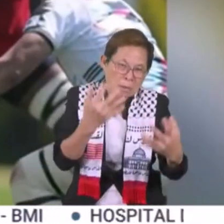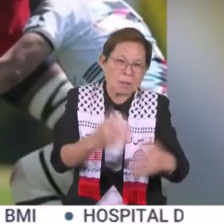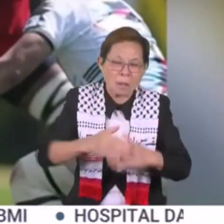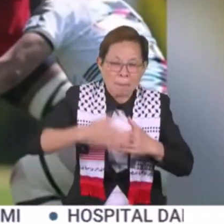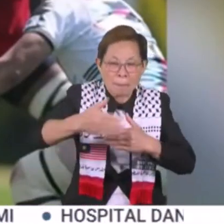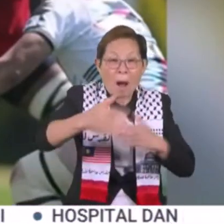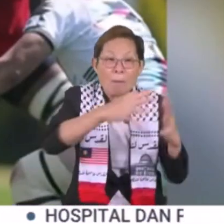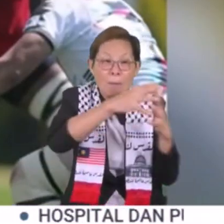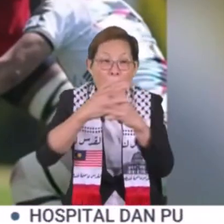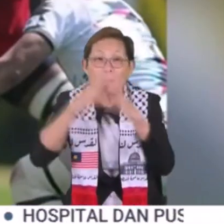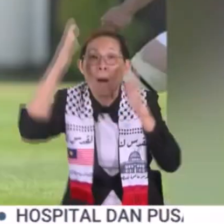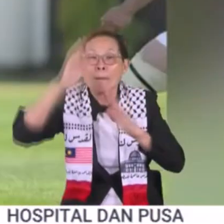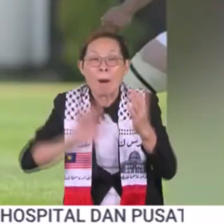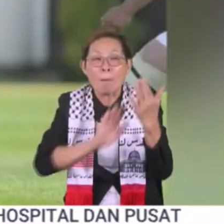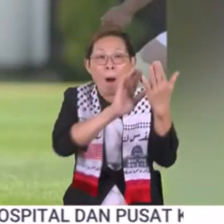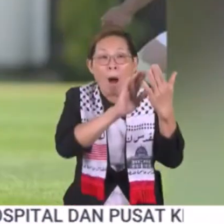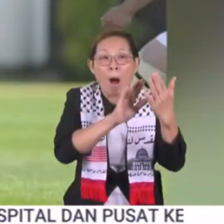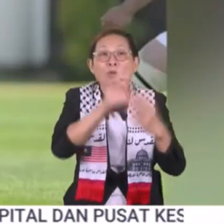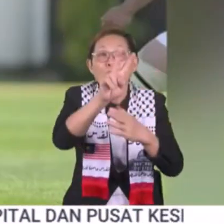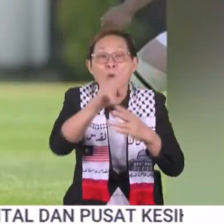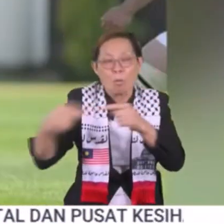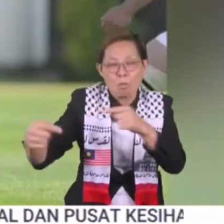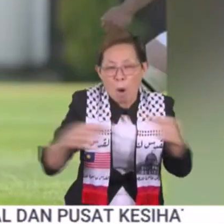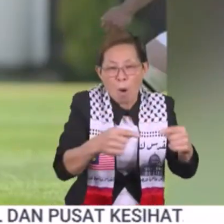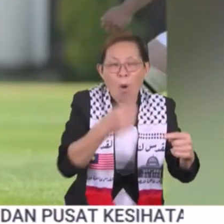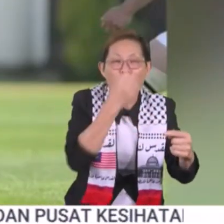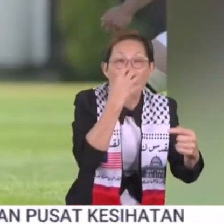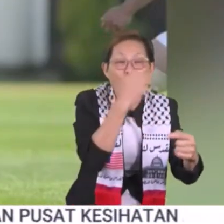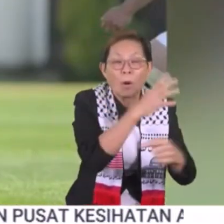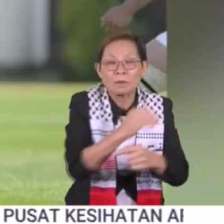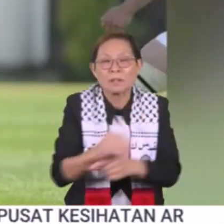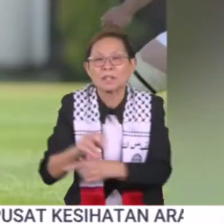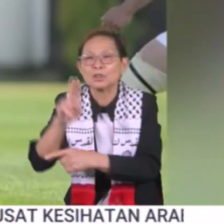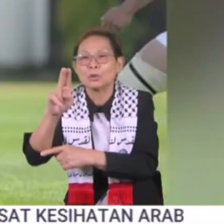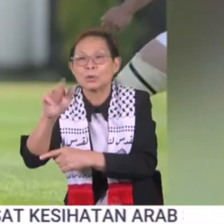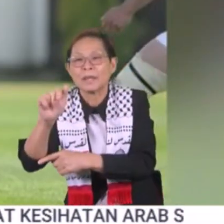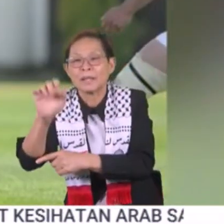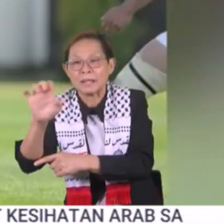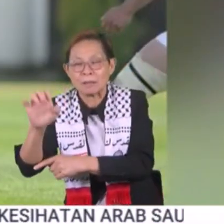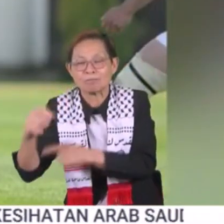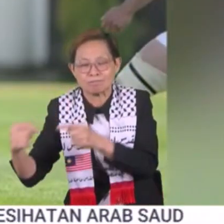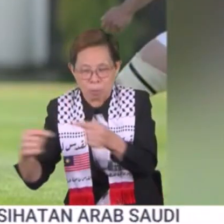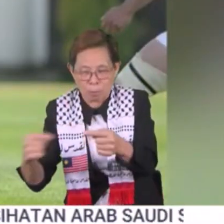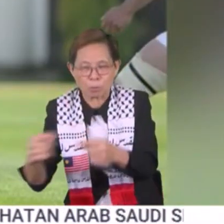Selepas ini skuad rugby negara akan mengharungi dua lagi pertarungan menentang Hong Kong dan UAE.